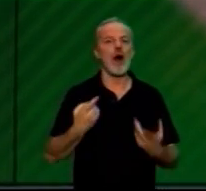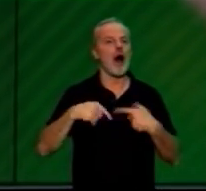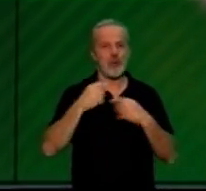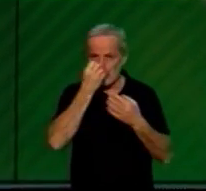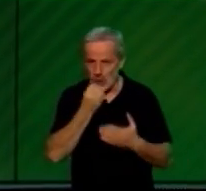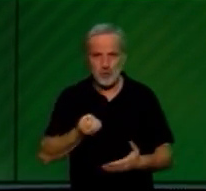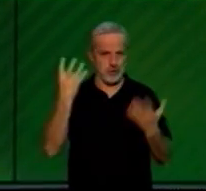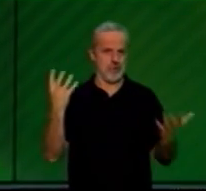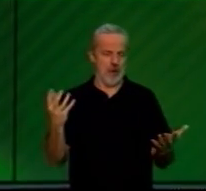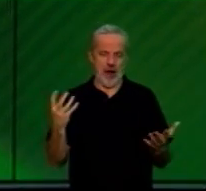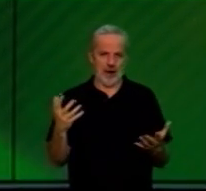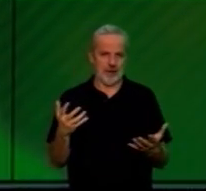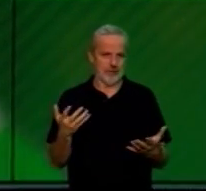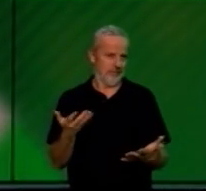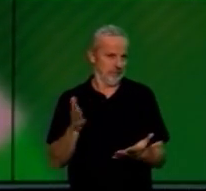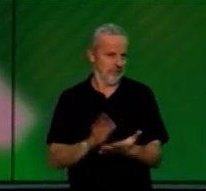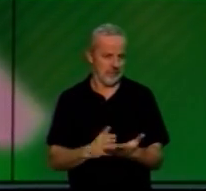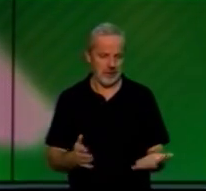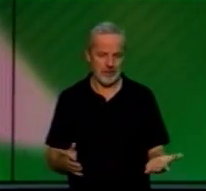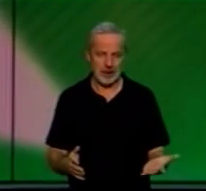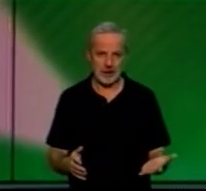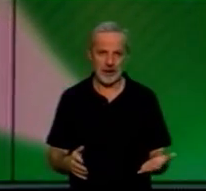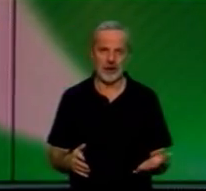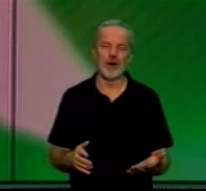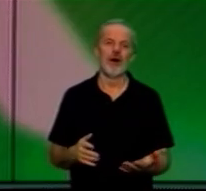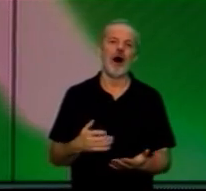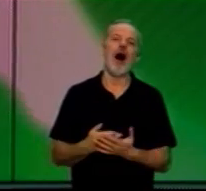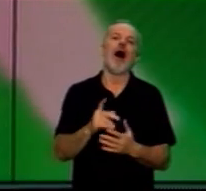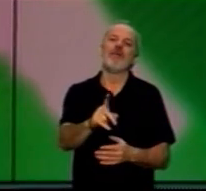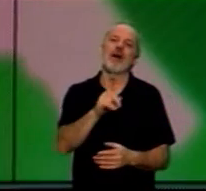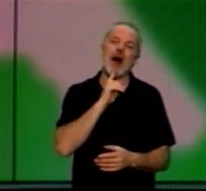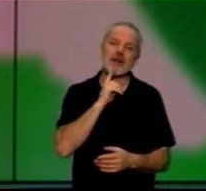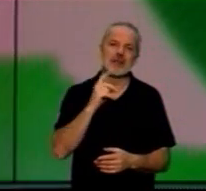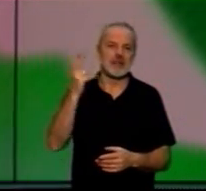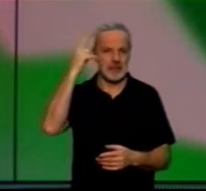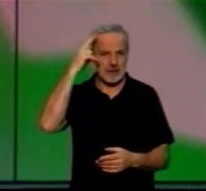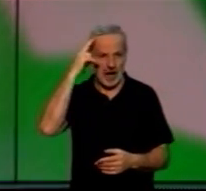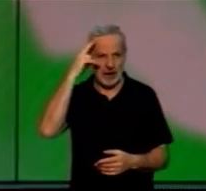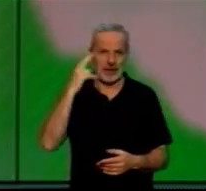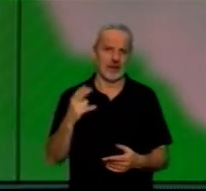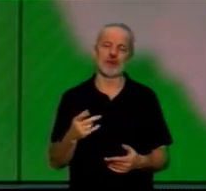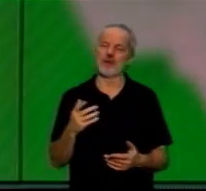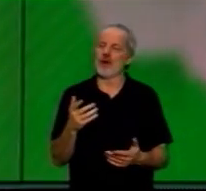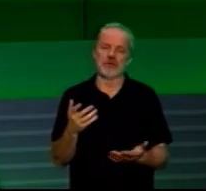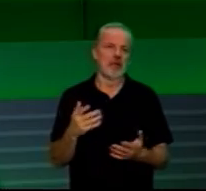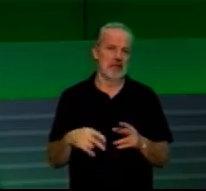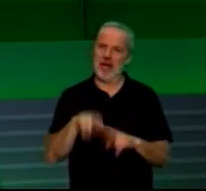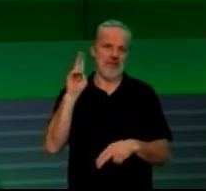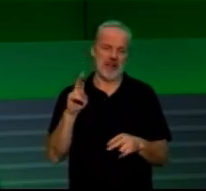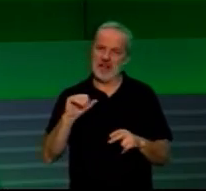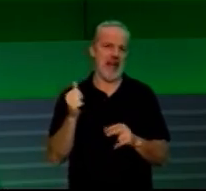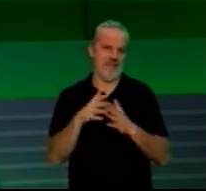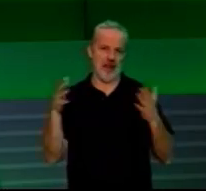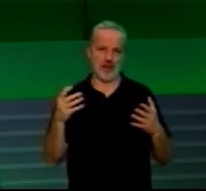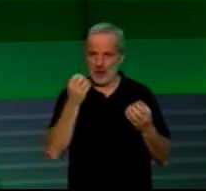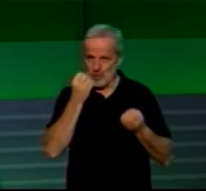juniorech, co jsem mohl dokázat. A co tak pamatuju, asi možná to je historicky nejlepší úspěch, co vlastně mohlo být. Za žádný český sportovec